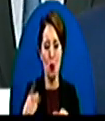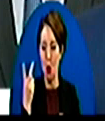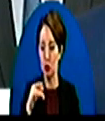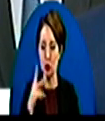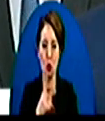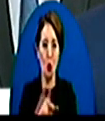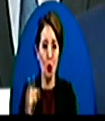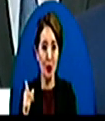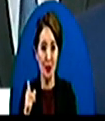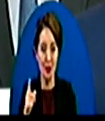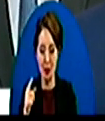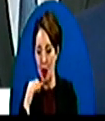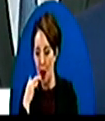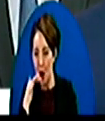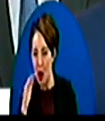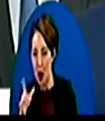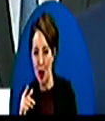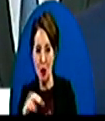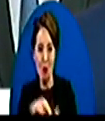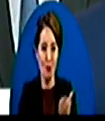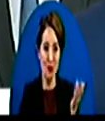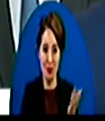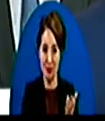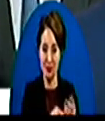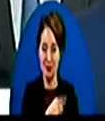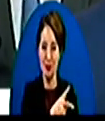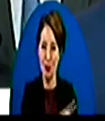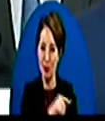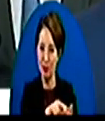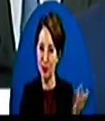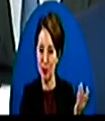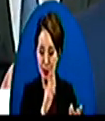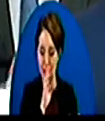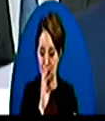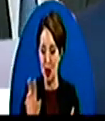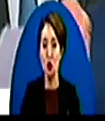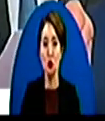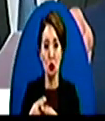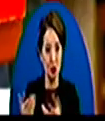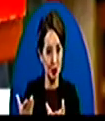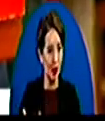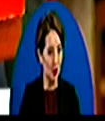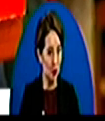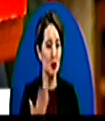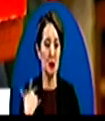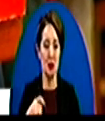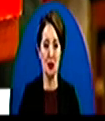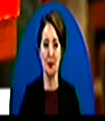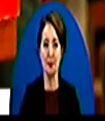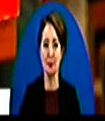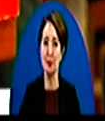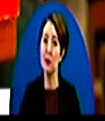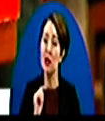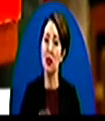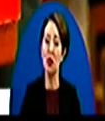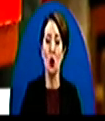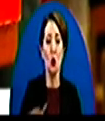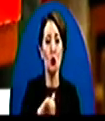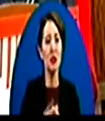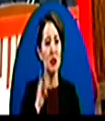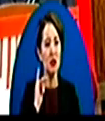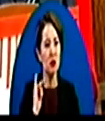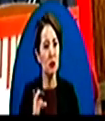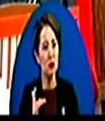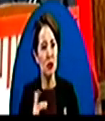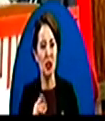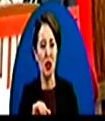зэцээр хүчингүй болгоохын тулд энэ дүгнэлтийг гаргуулсан байна. Улсын хурал улс төрийн намууд орон нутгийн